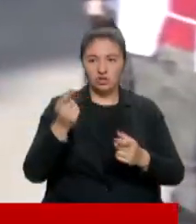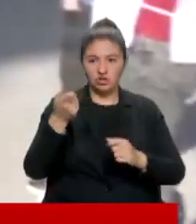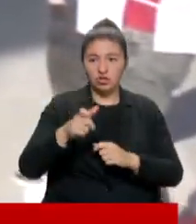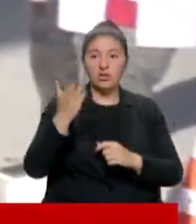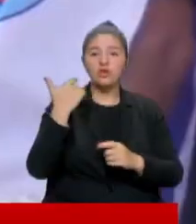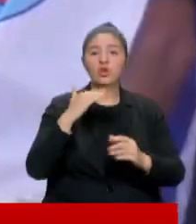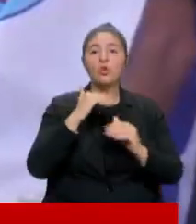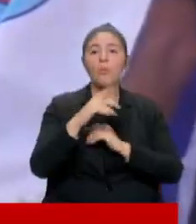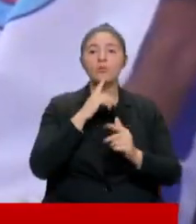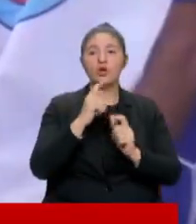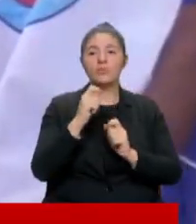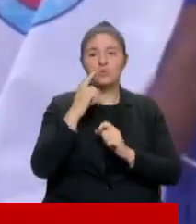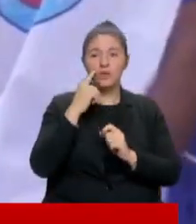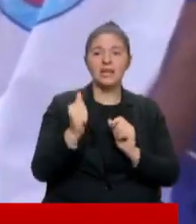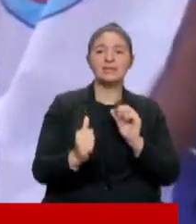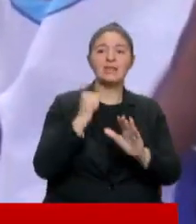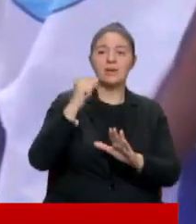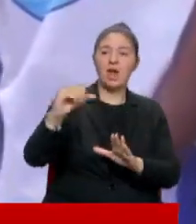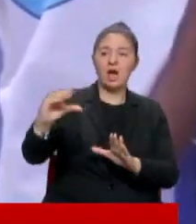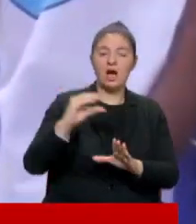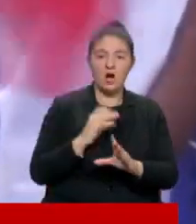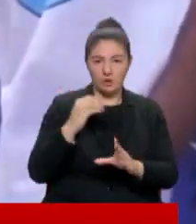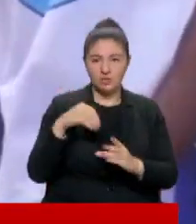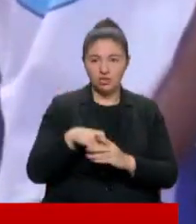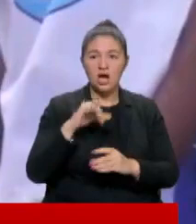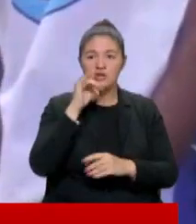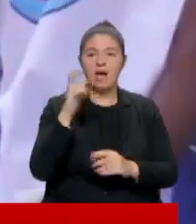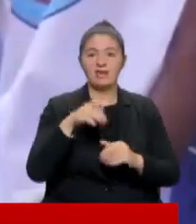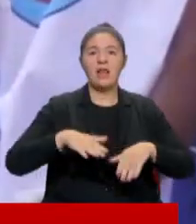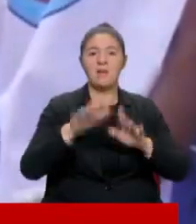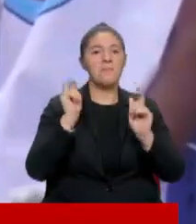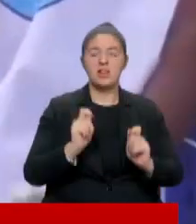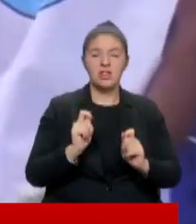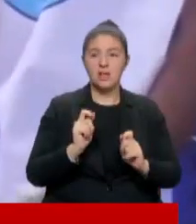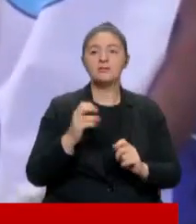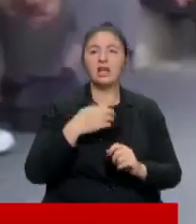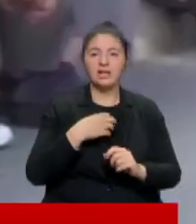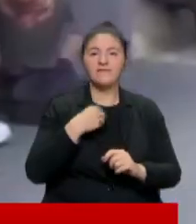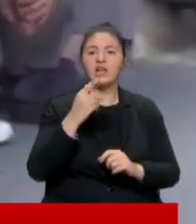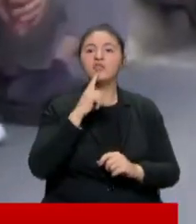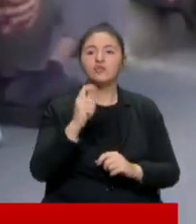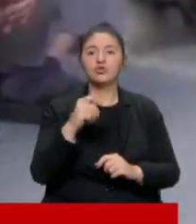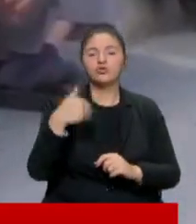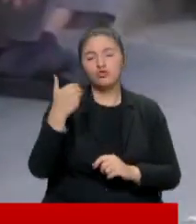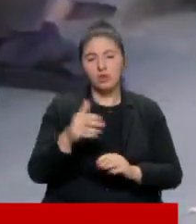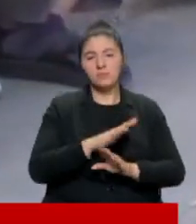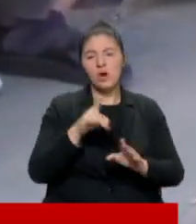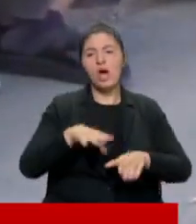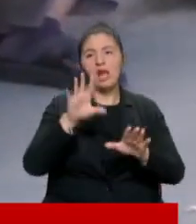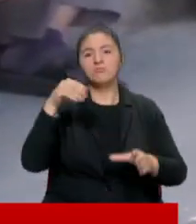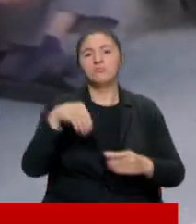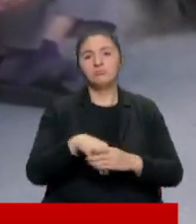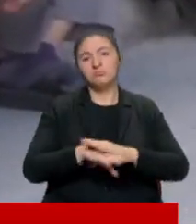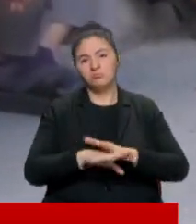imzalanan Toplu sözleşme gereği geriye dönük alacakları için Ağustos ayında Eylem yapmıştı kendilerine verilen söz sonrası o